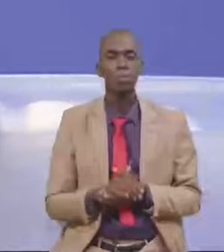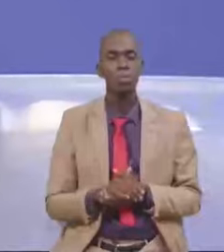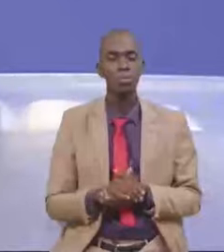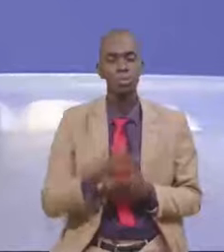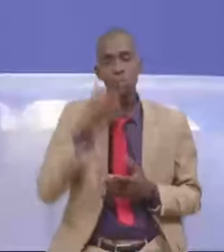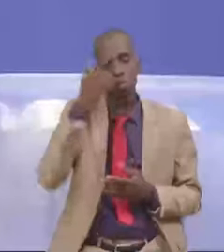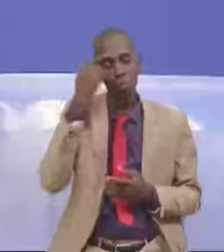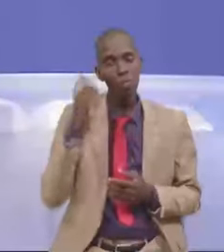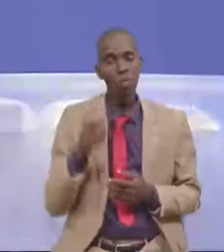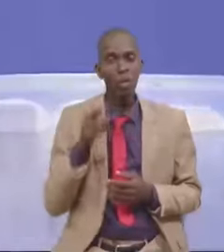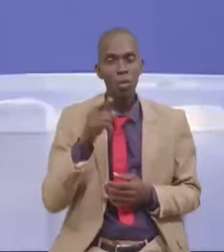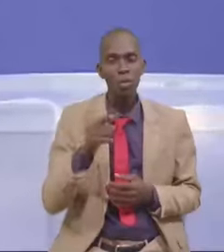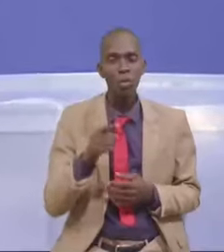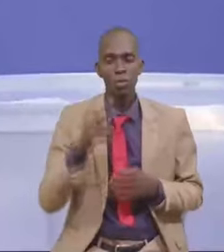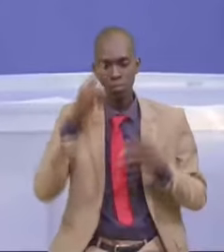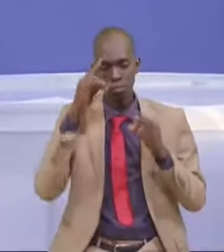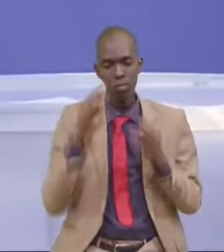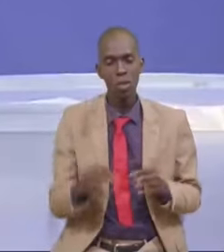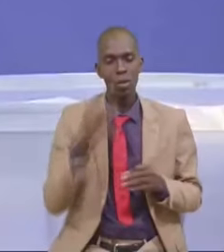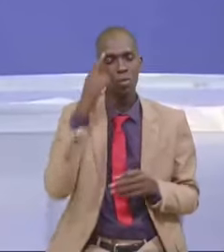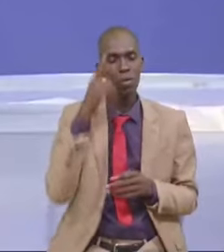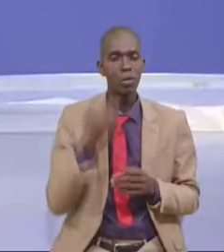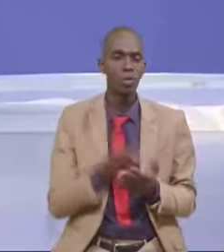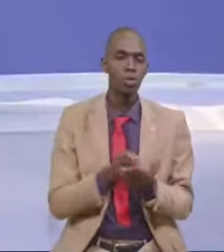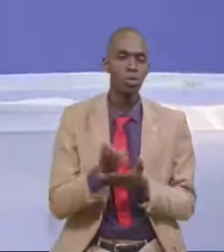Parce que vous décidez pour la vérité.